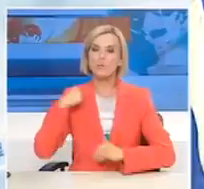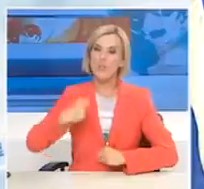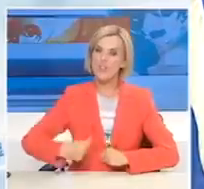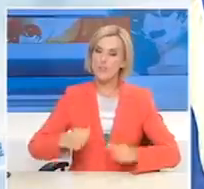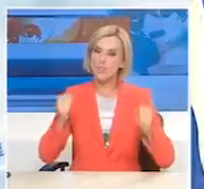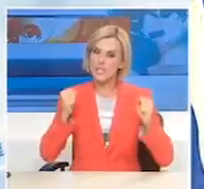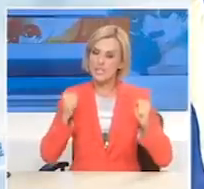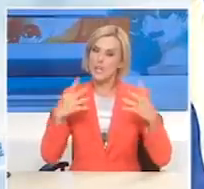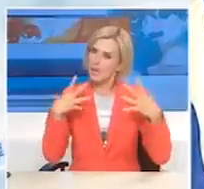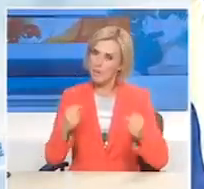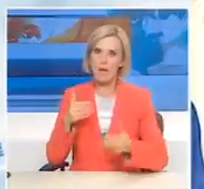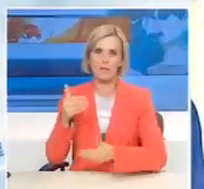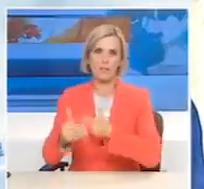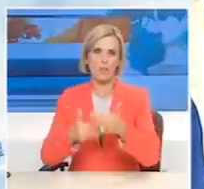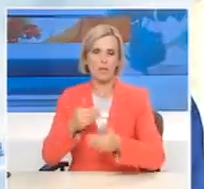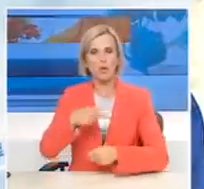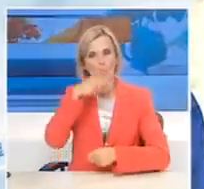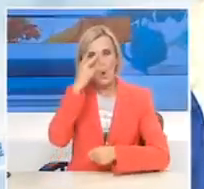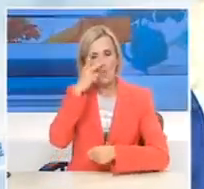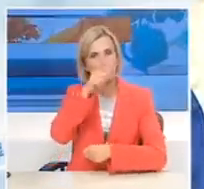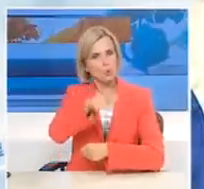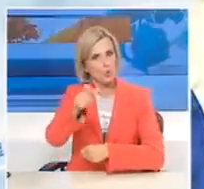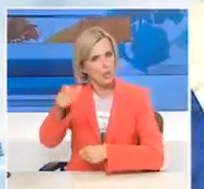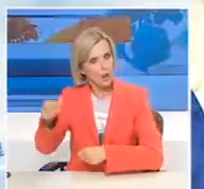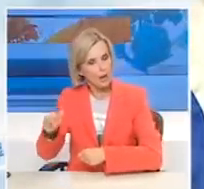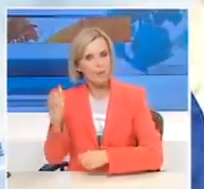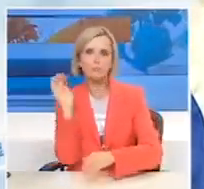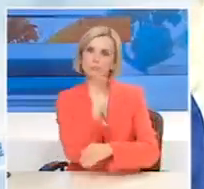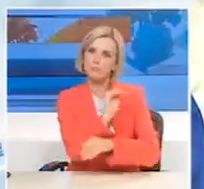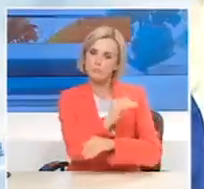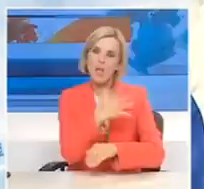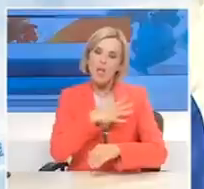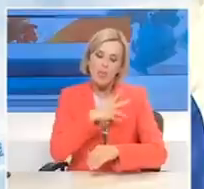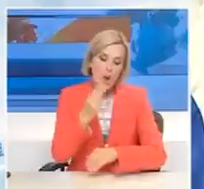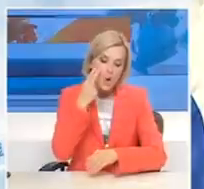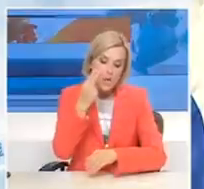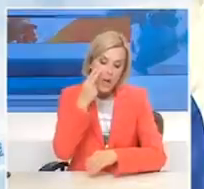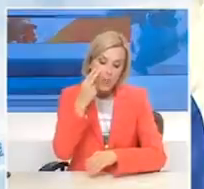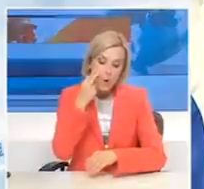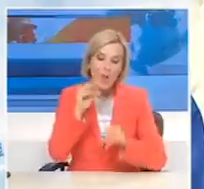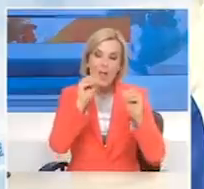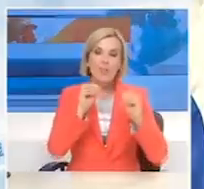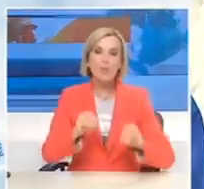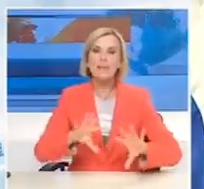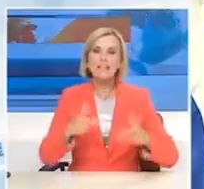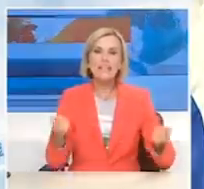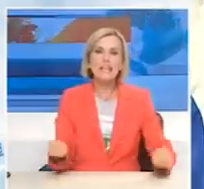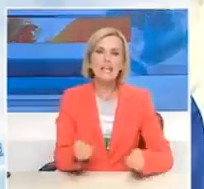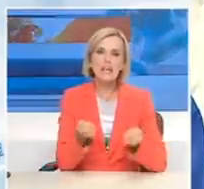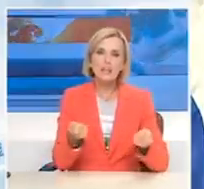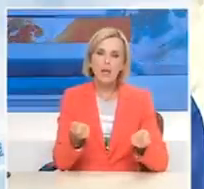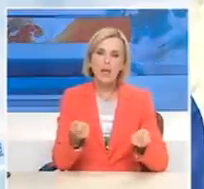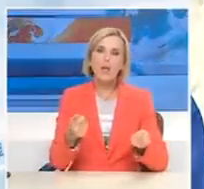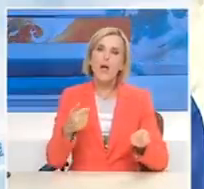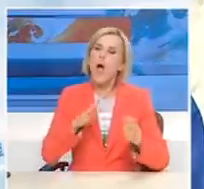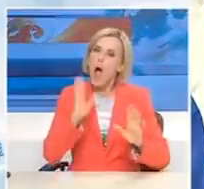διαδικασία με την οποία κάποιος μπορεί να ζητήσει αυτά τα δεδομένα. Εγκρίνεται από τον Εθνικό Οργανισμό Δημόσιας Υγείας, την ομάδα των επιδημιολόγων και των στατιστικών και μπορεί να τα χρησιμοποιήσει για